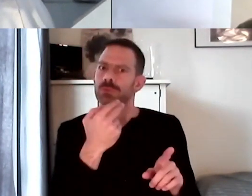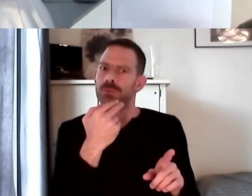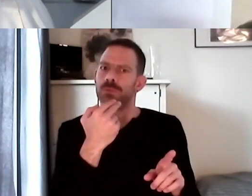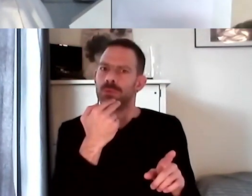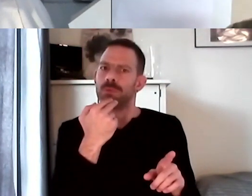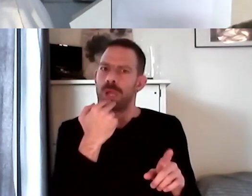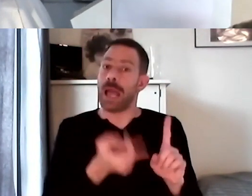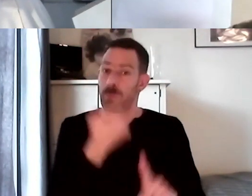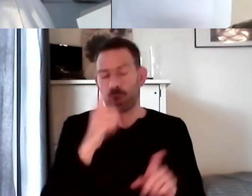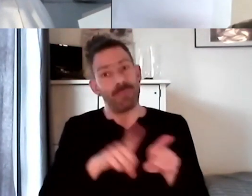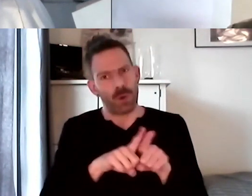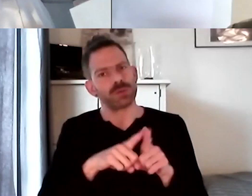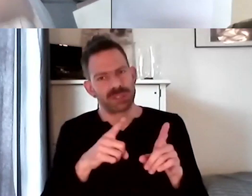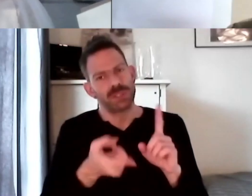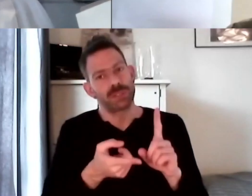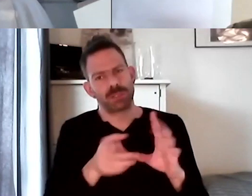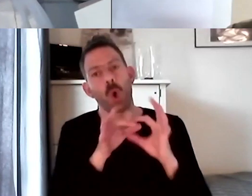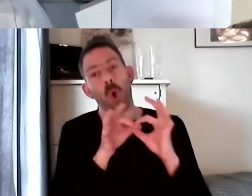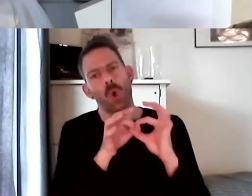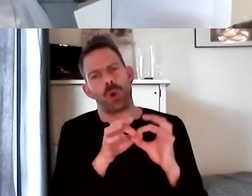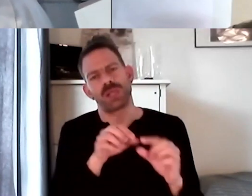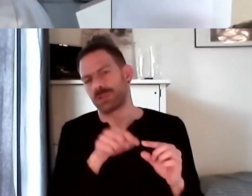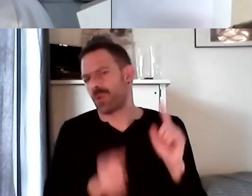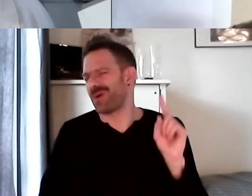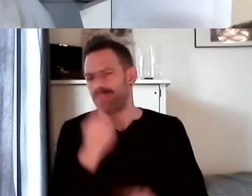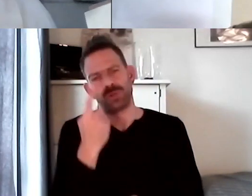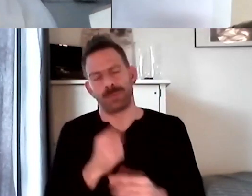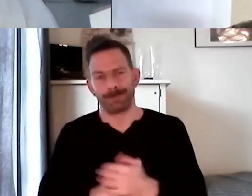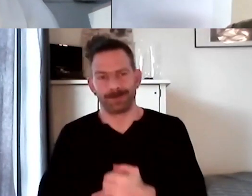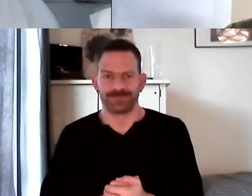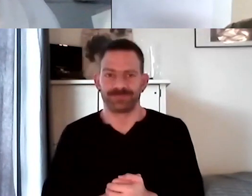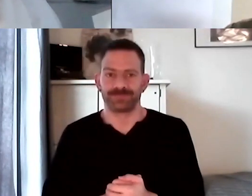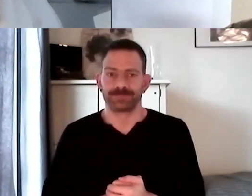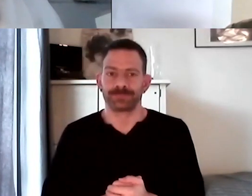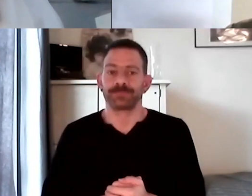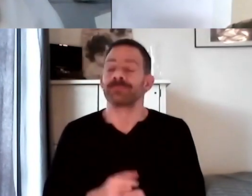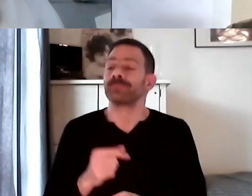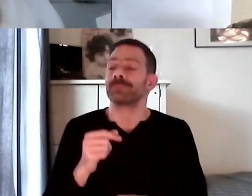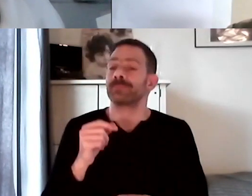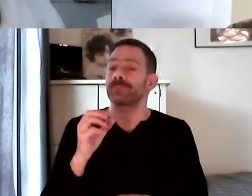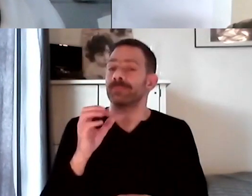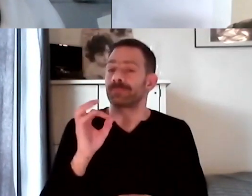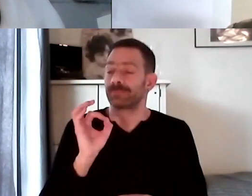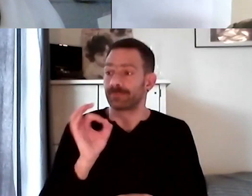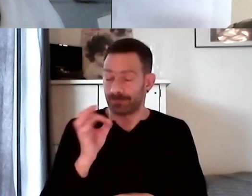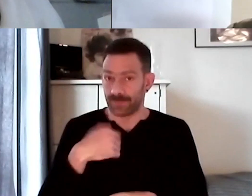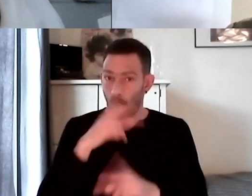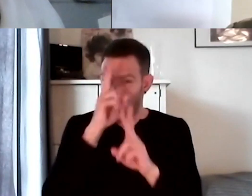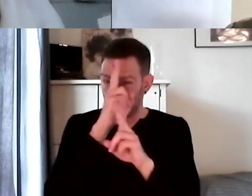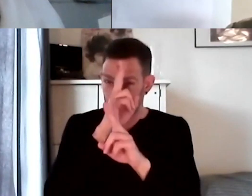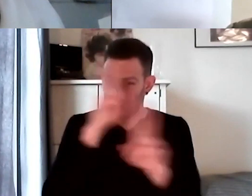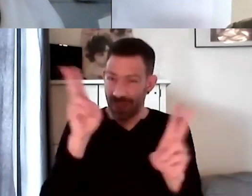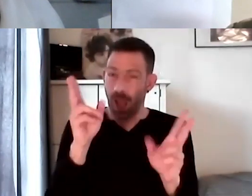une relation qui va être mise en place avec le consultant. En général, les grands formateurs